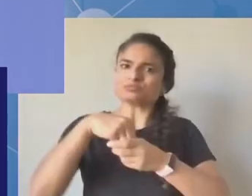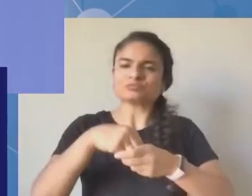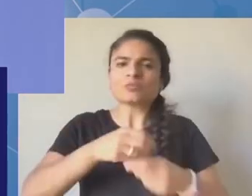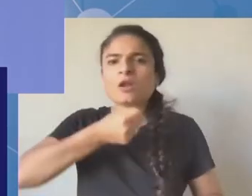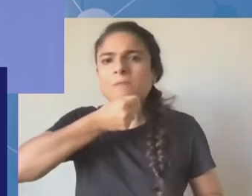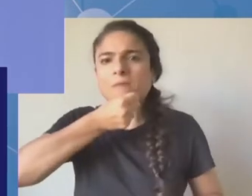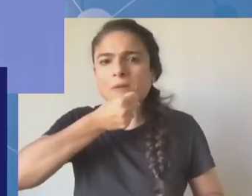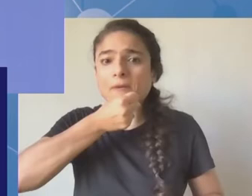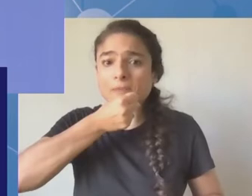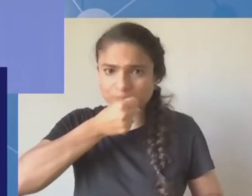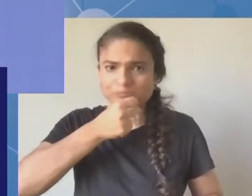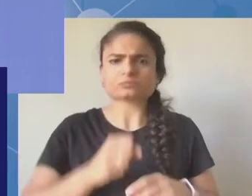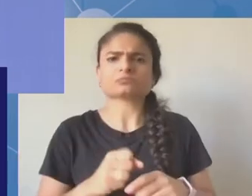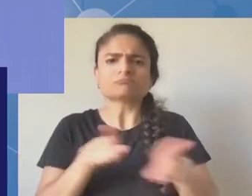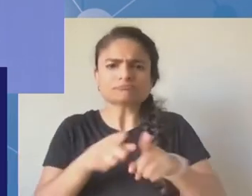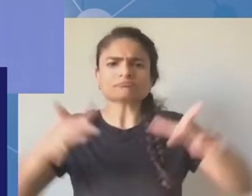لكم